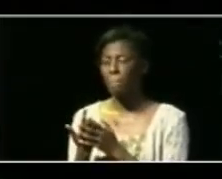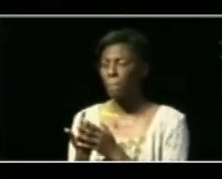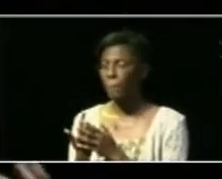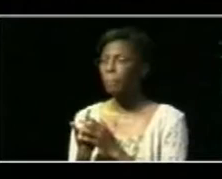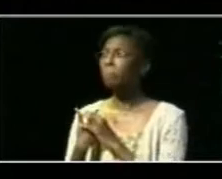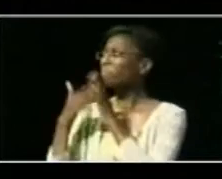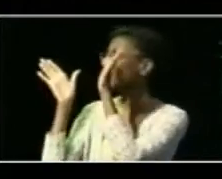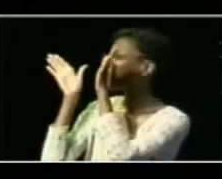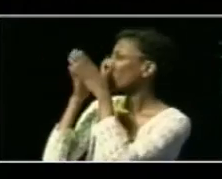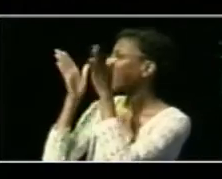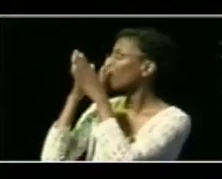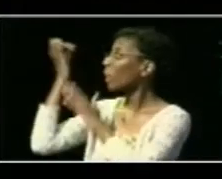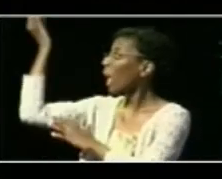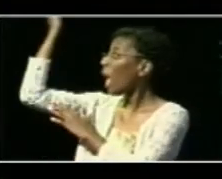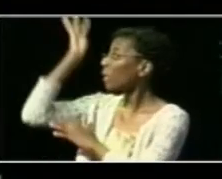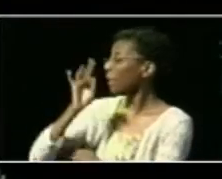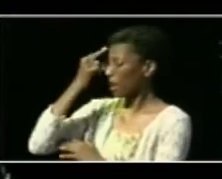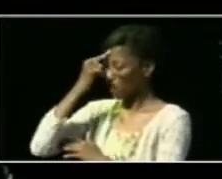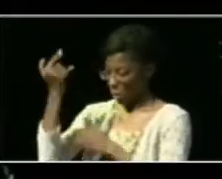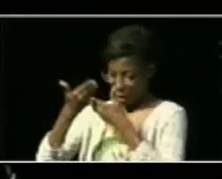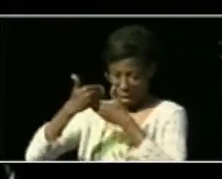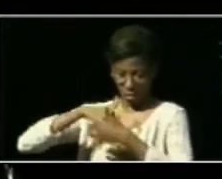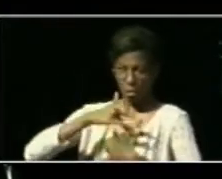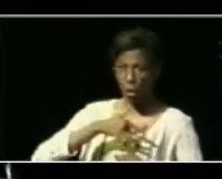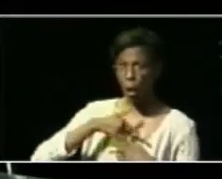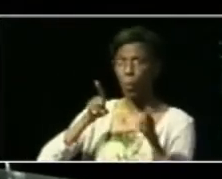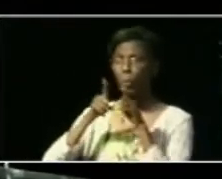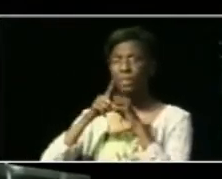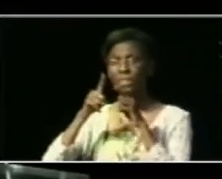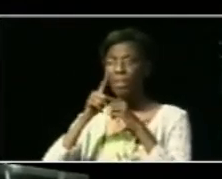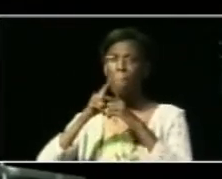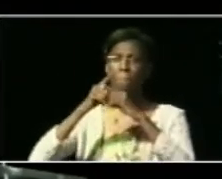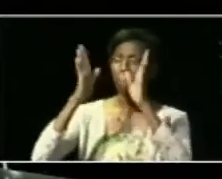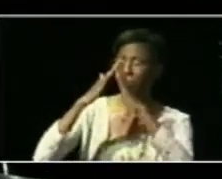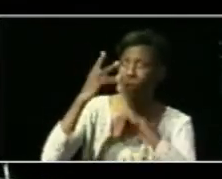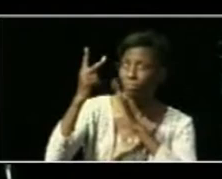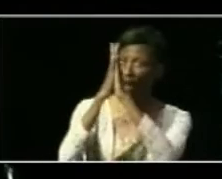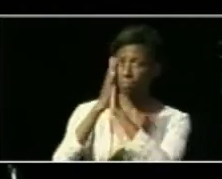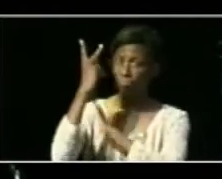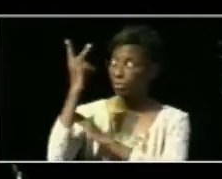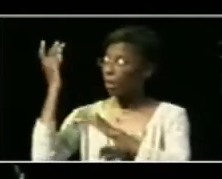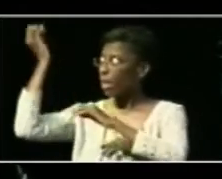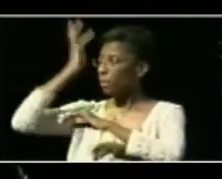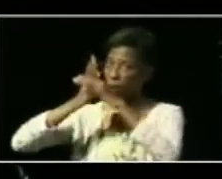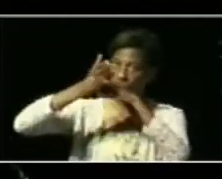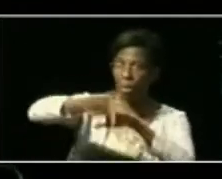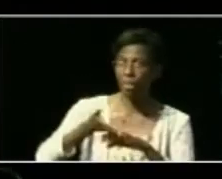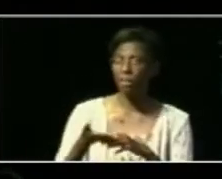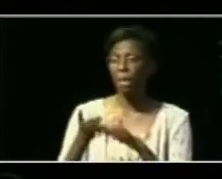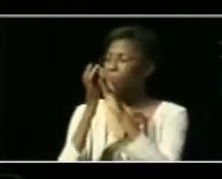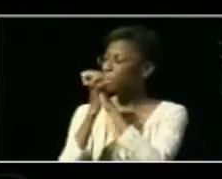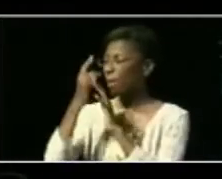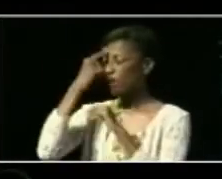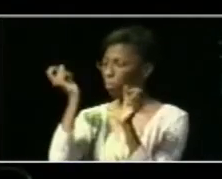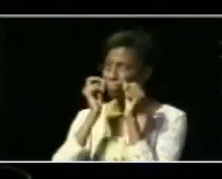and into your churches. Intercédez auprès du Saint-Esprit pour entrer dans qu'il entre dans votre cœur et dans votre église. Pray for a revival.